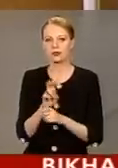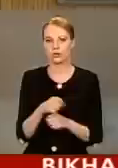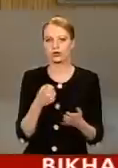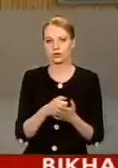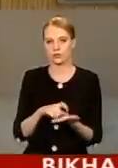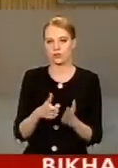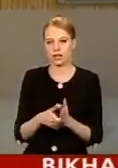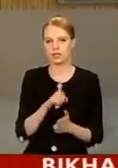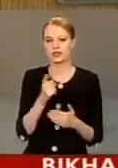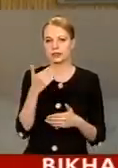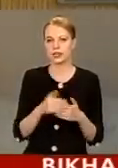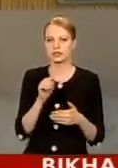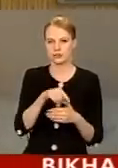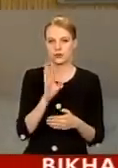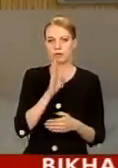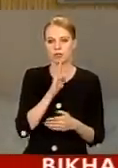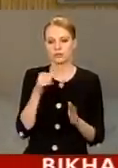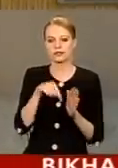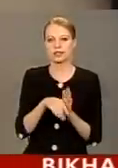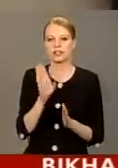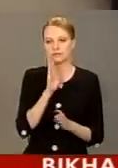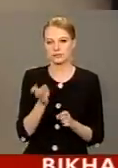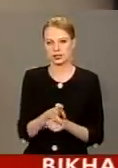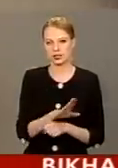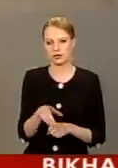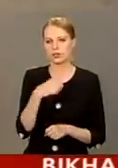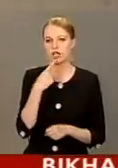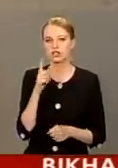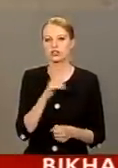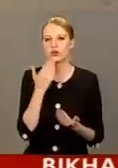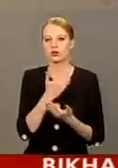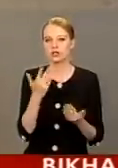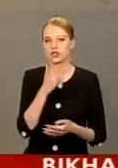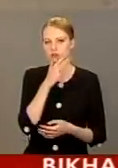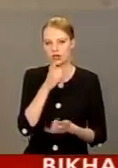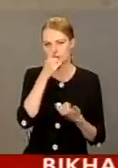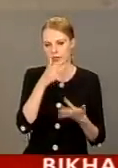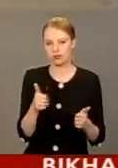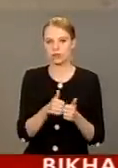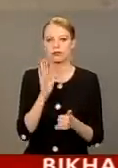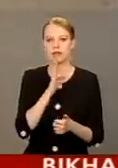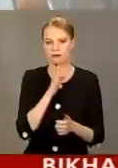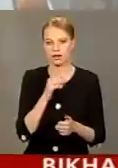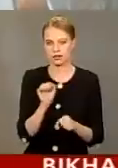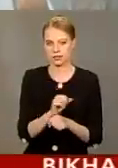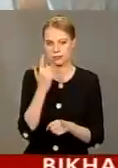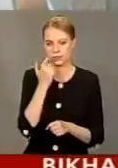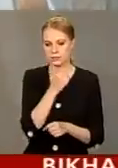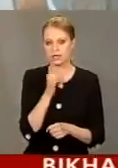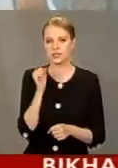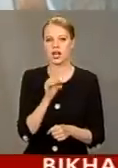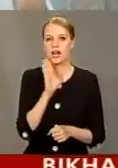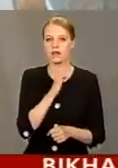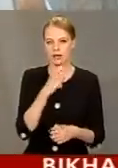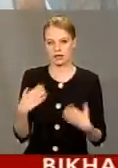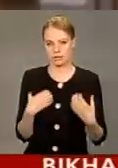до палати. За стіною матуся. Всередину Катерина не заходить. Каже, останнім часом не може біля мами стримати сліз. А тій